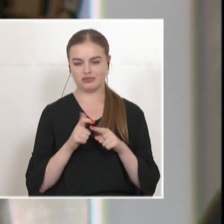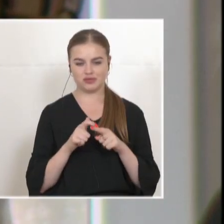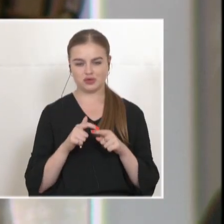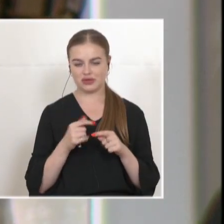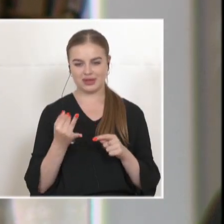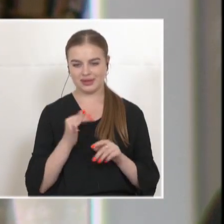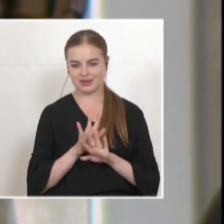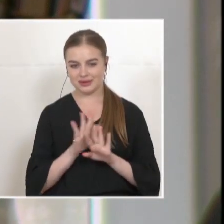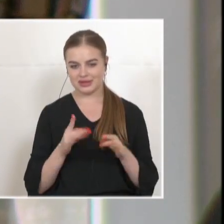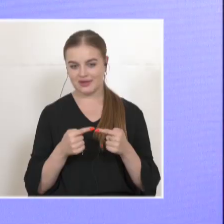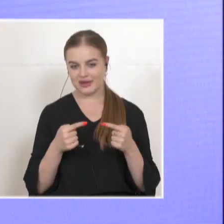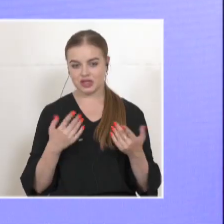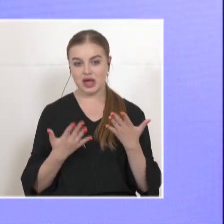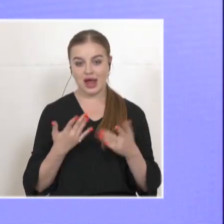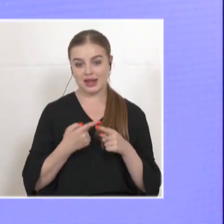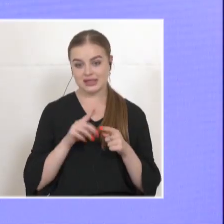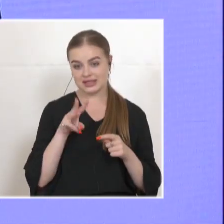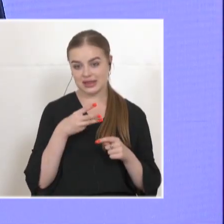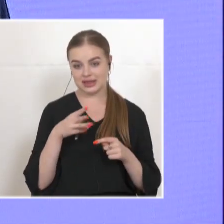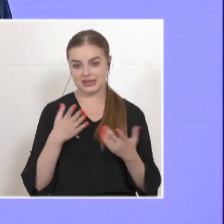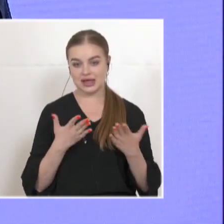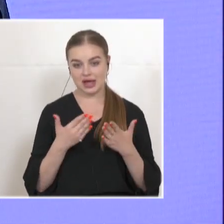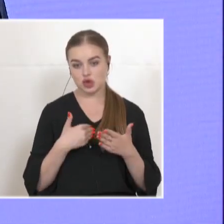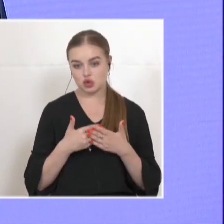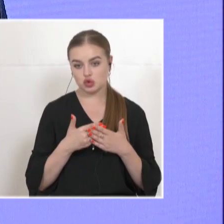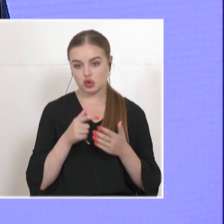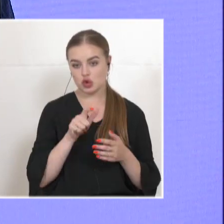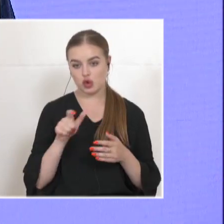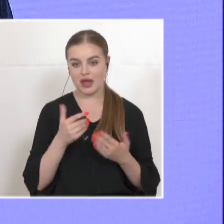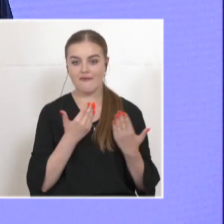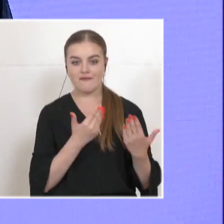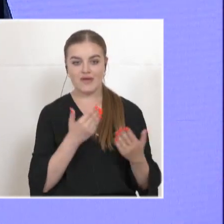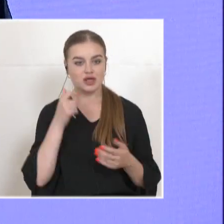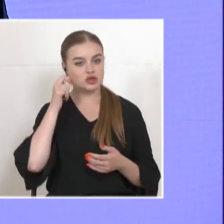це статистика, яка стосується людей вашого віку.